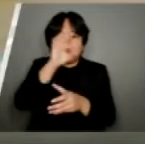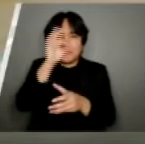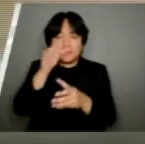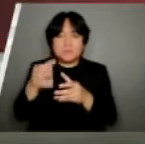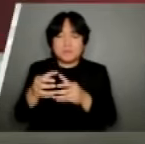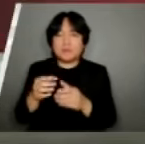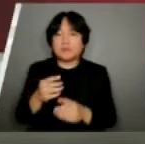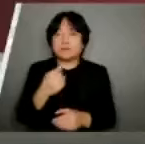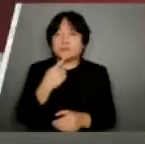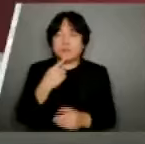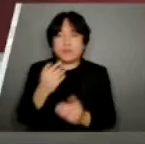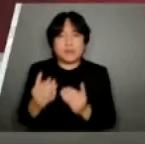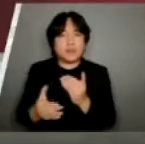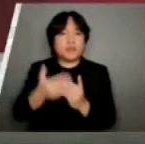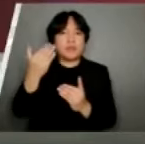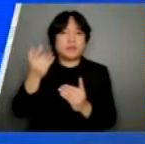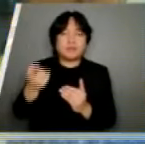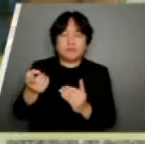noong 2019.